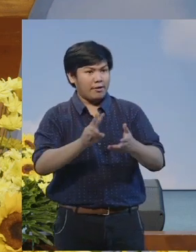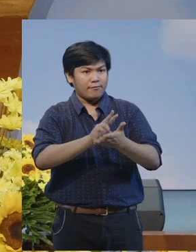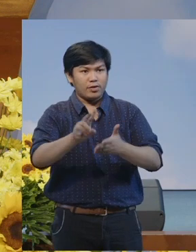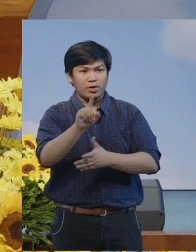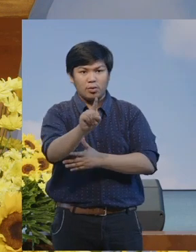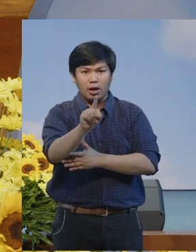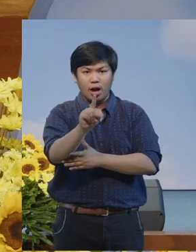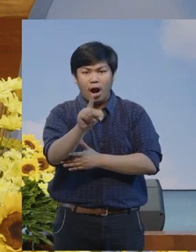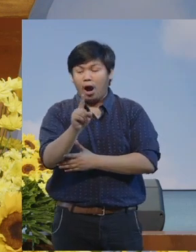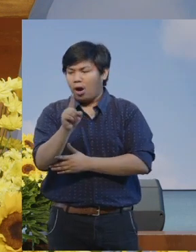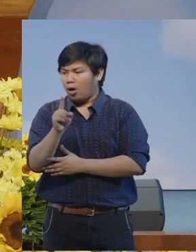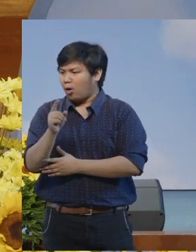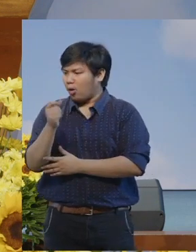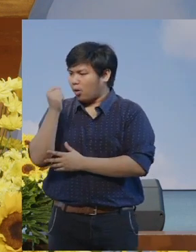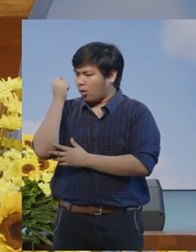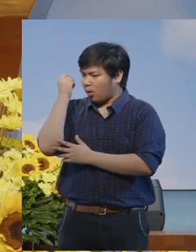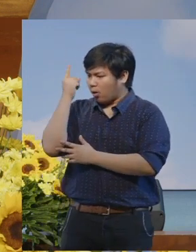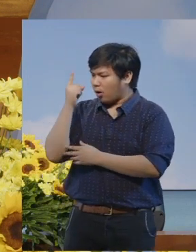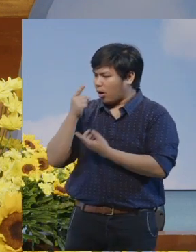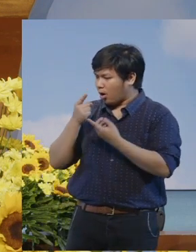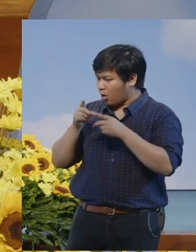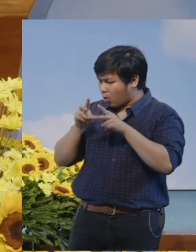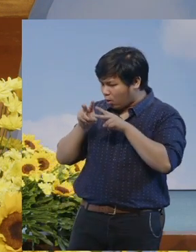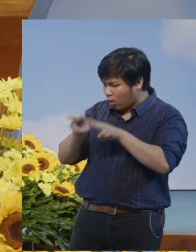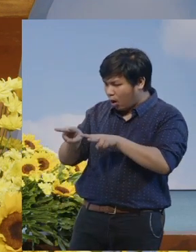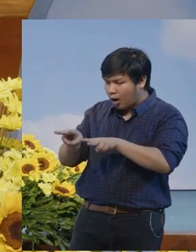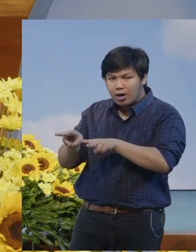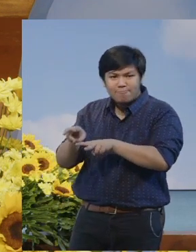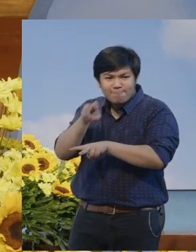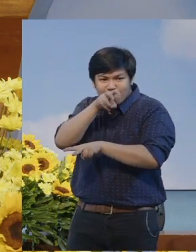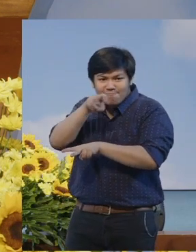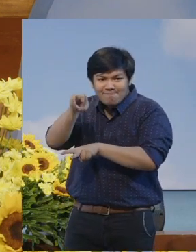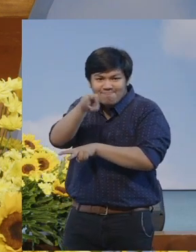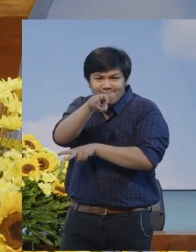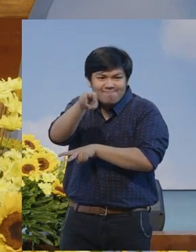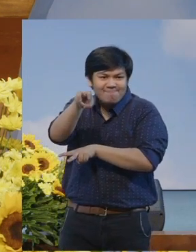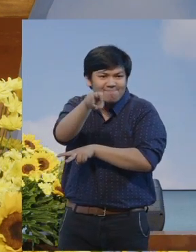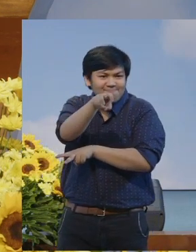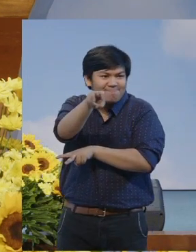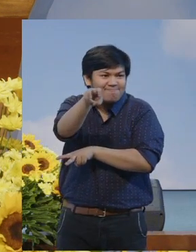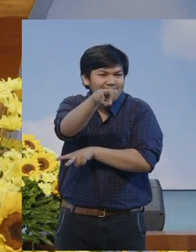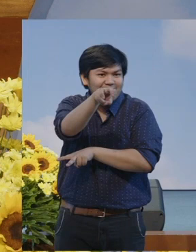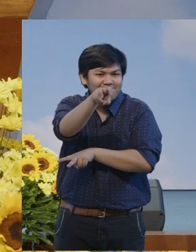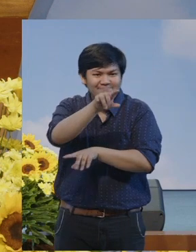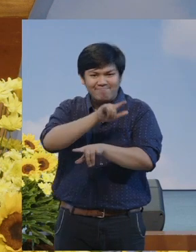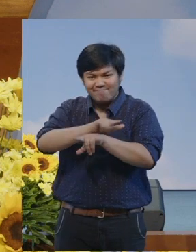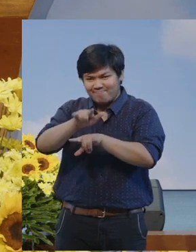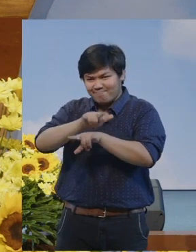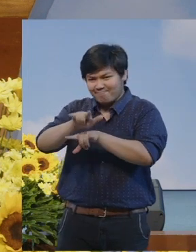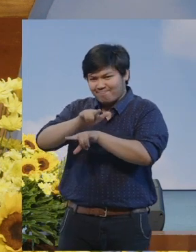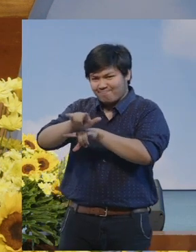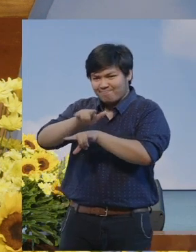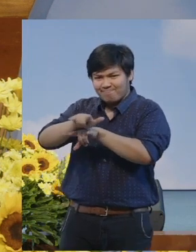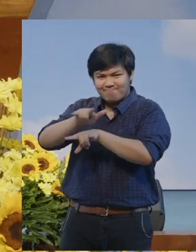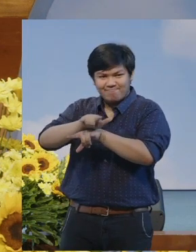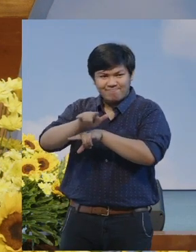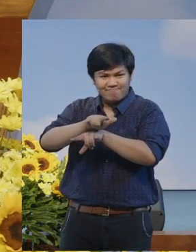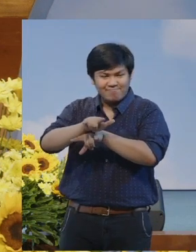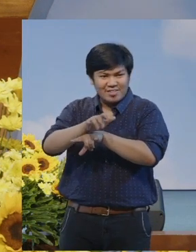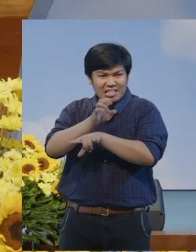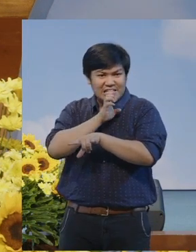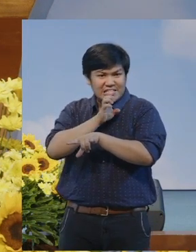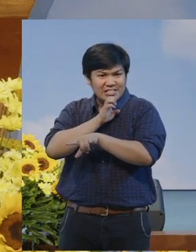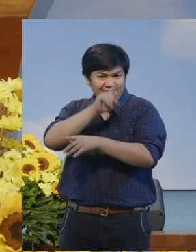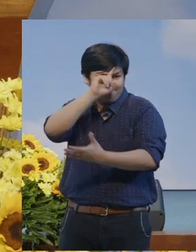makikita na natin ang pag-appear ng isang ulupong, ang serpent, na tumukso kay